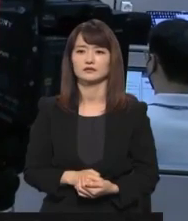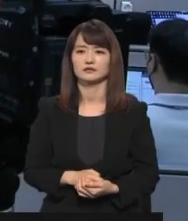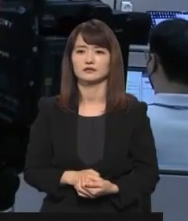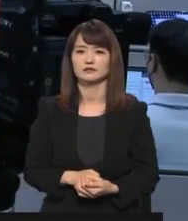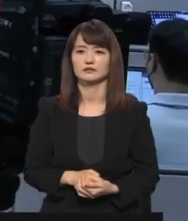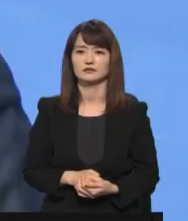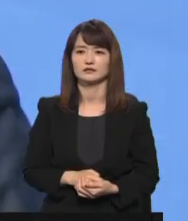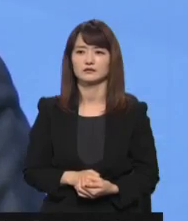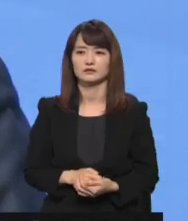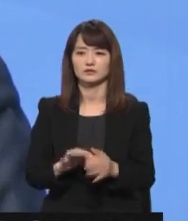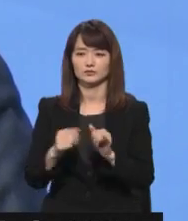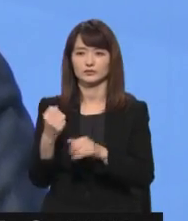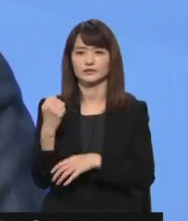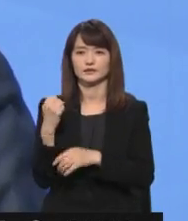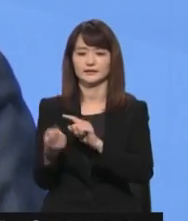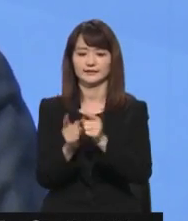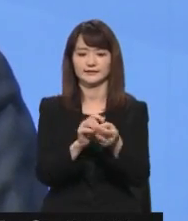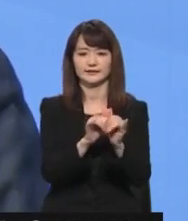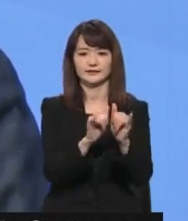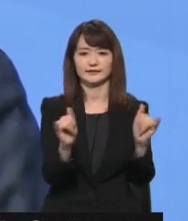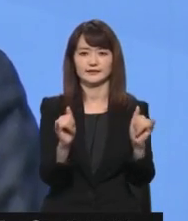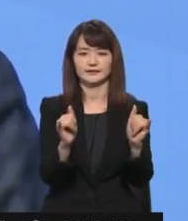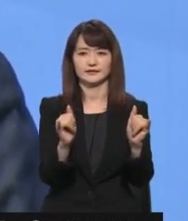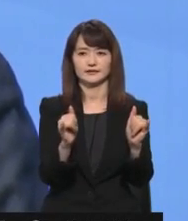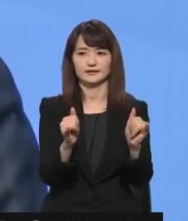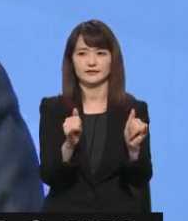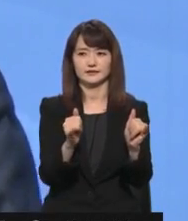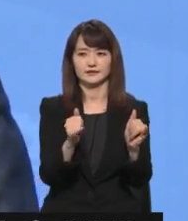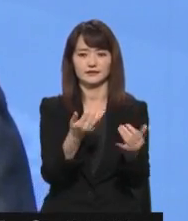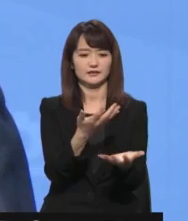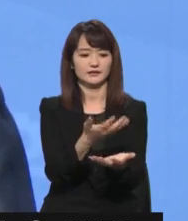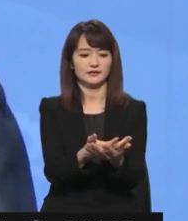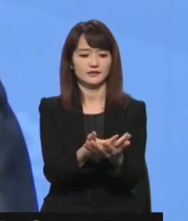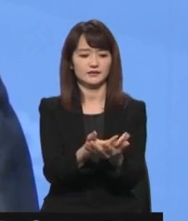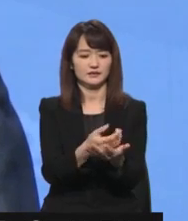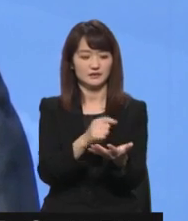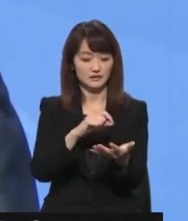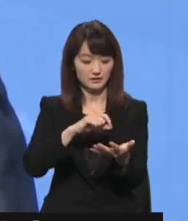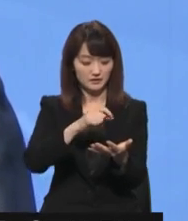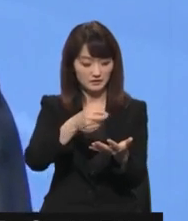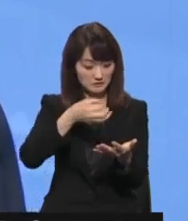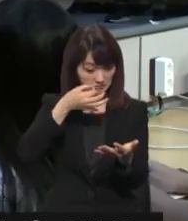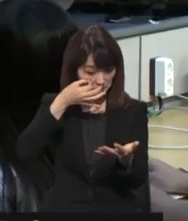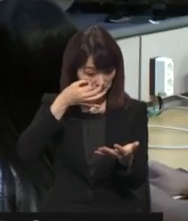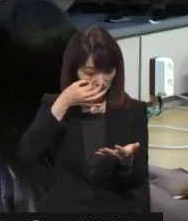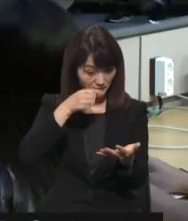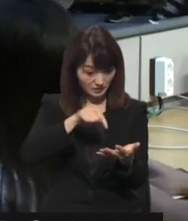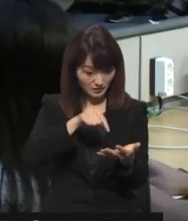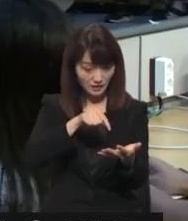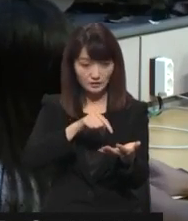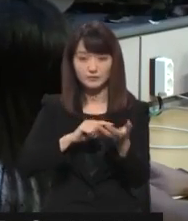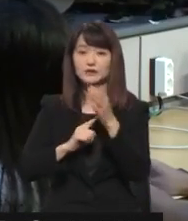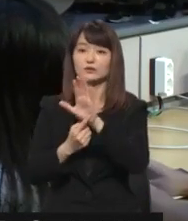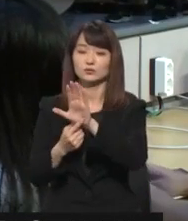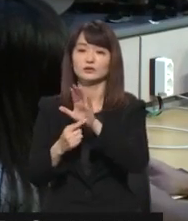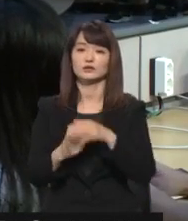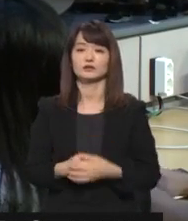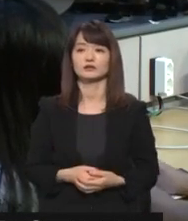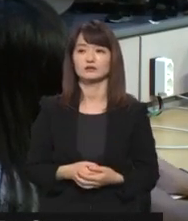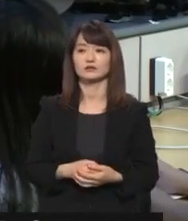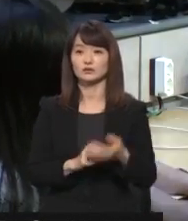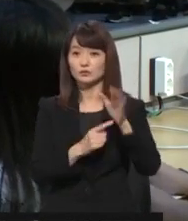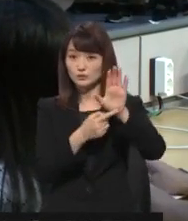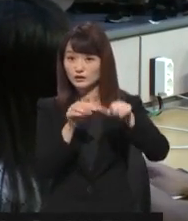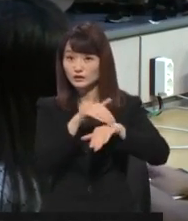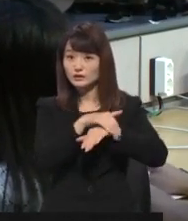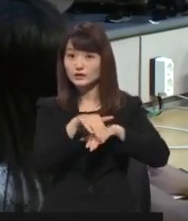그 국민 임의의 대리인 들이 공개한 거 아니겠습니까 객관적으로 봐도 그렇잖아요 그러니까 그것을 공개한 의도는